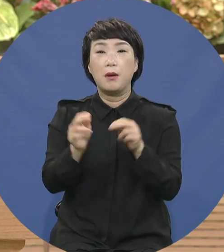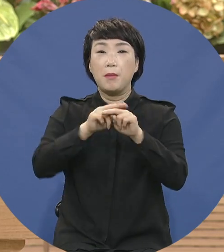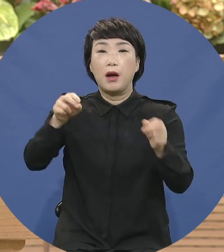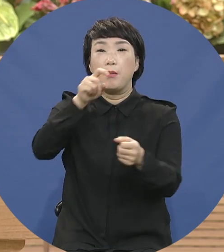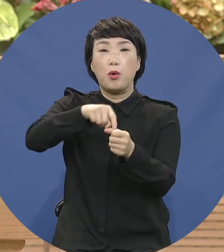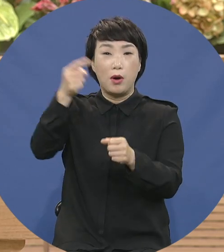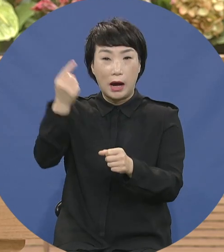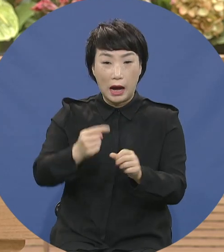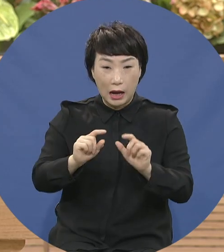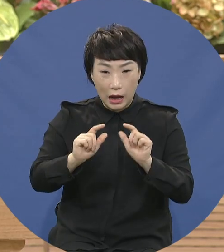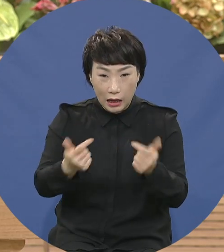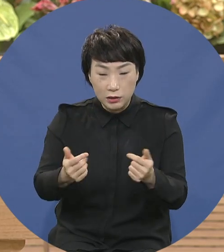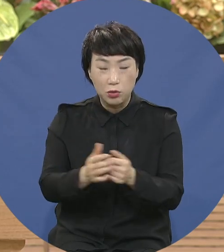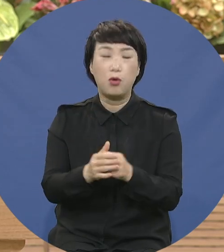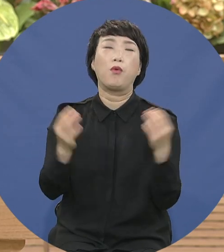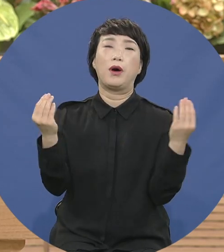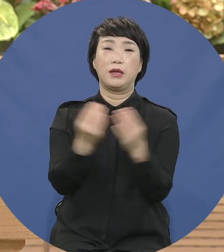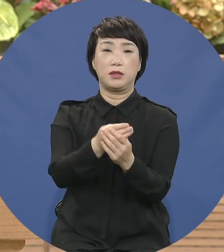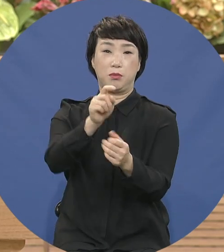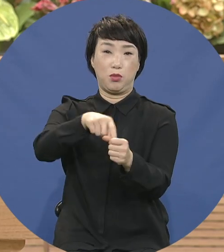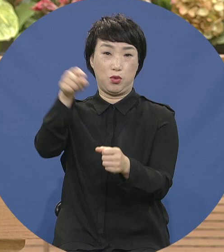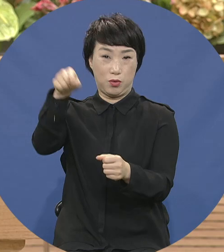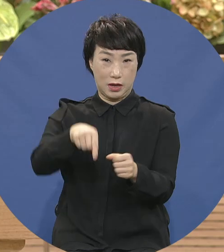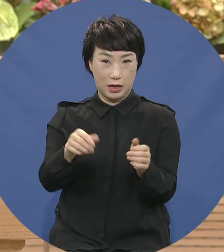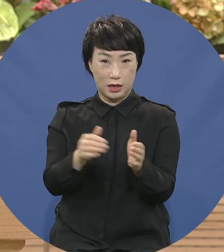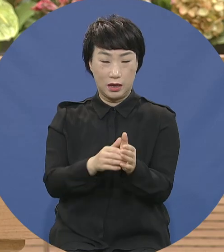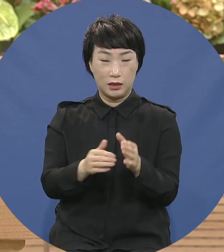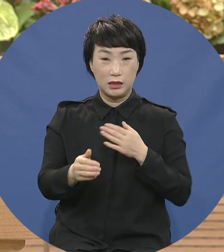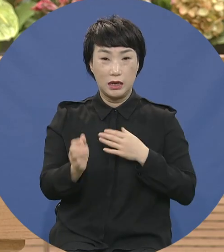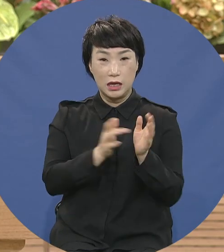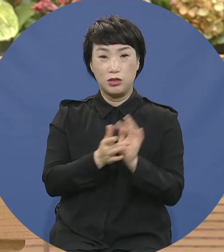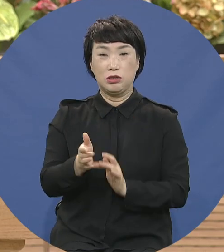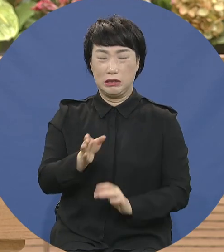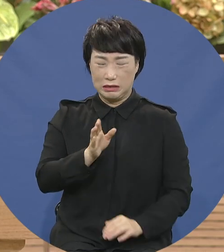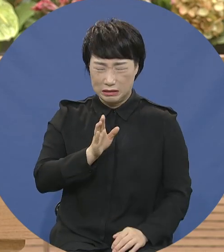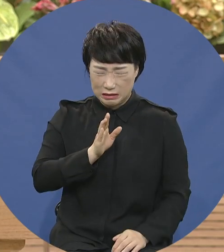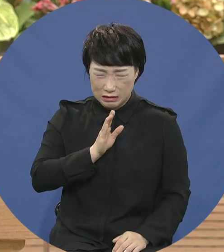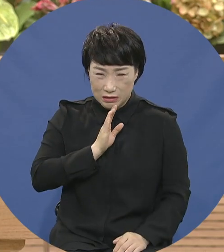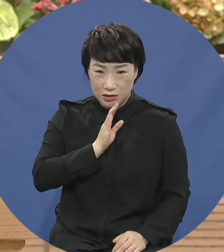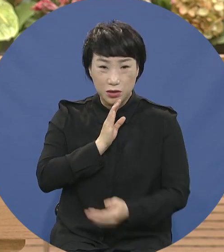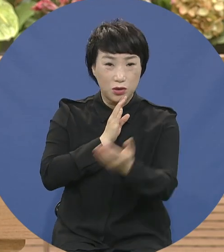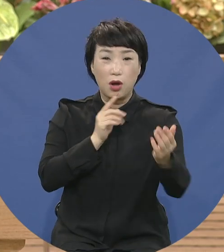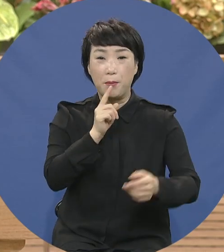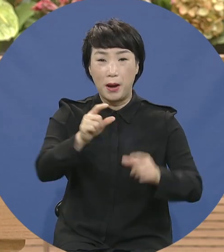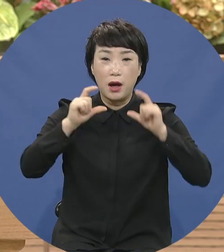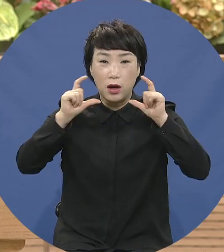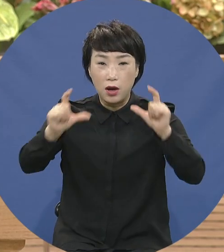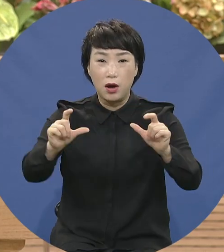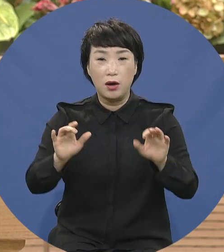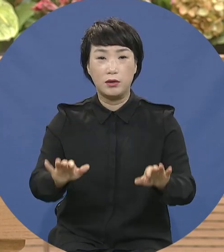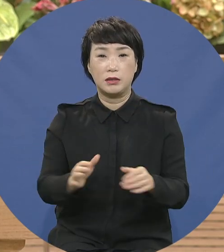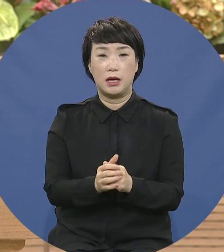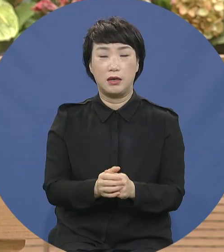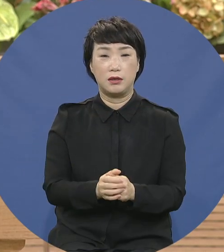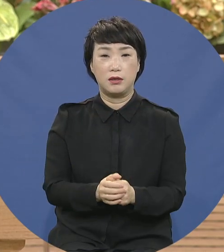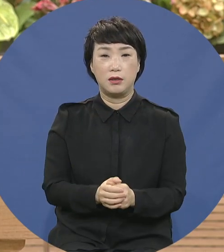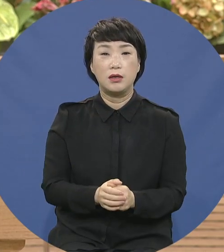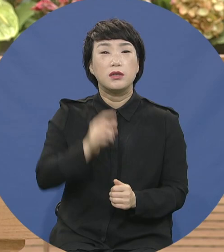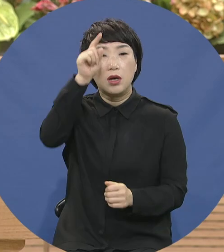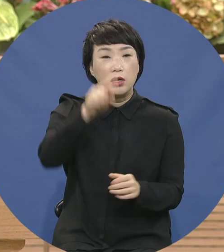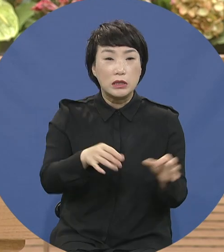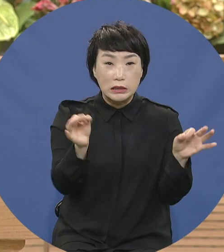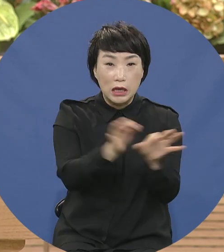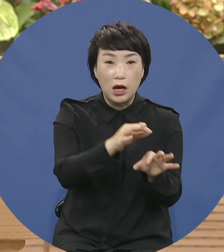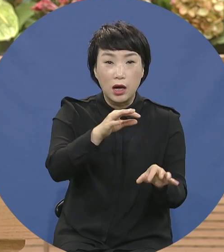아니요 완전케 하려 함이로라. 내가 진실로 너희에게 이르노니